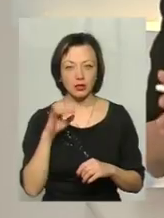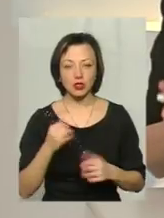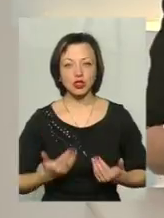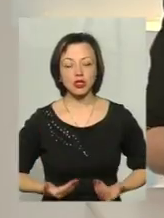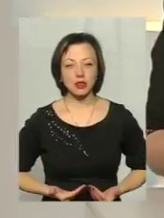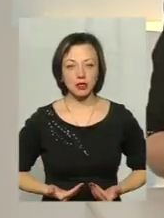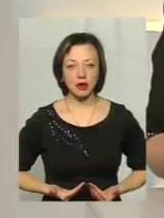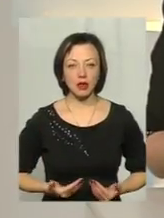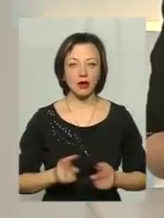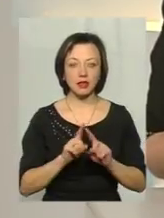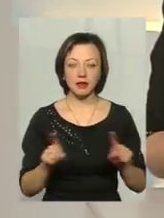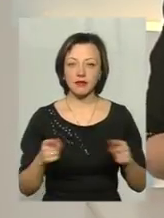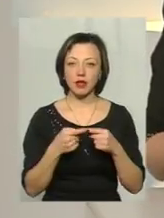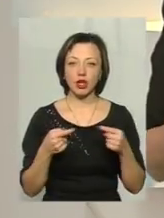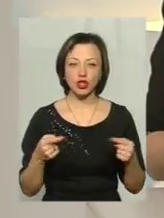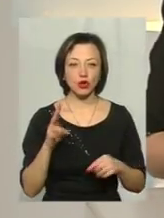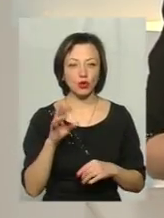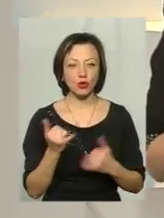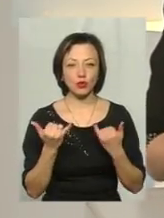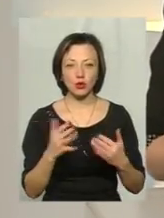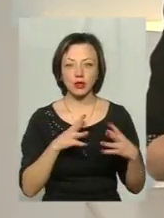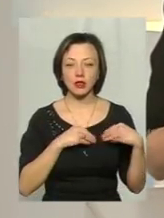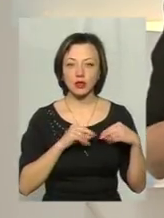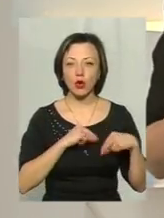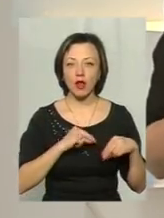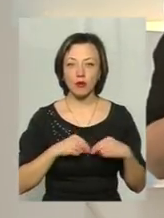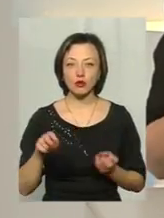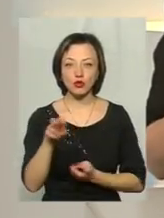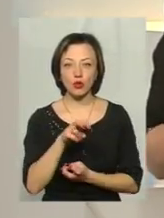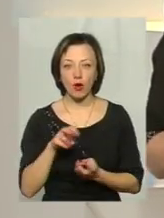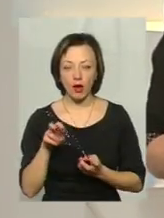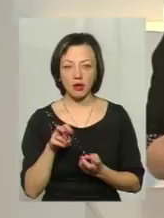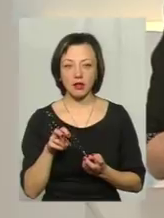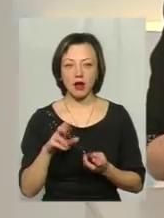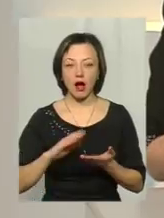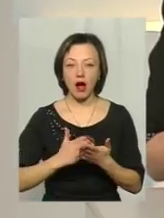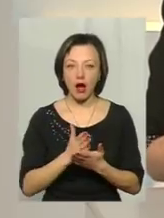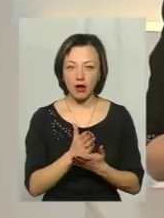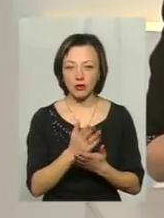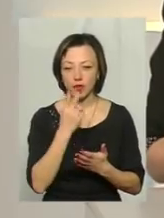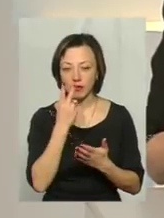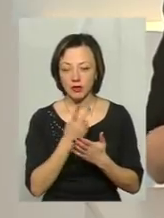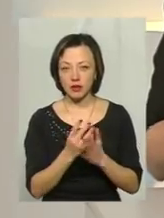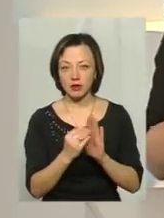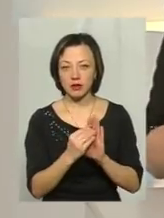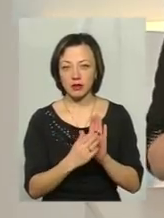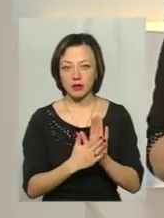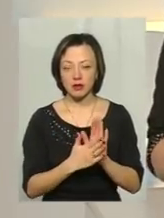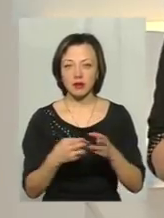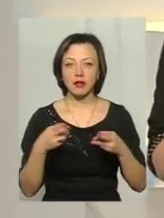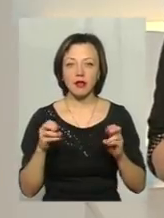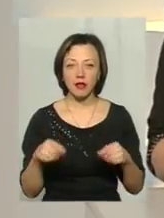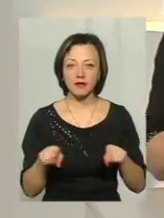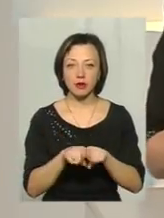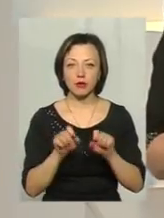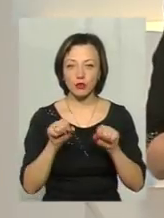життя – дивна річ. Але сьогодні ми з колегами шукали карту, на якій би було б зазначено, де все ж